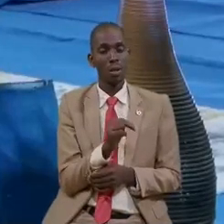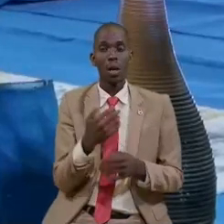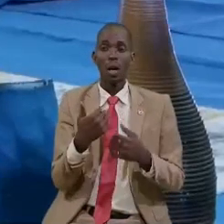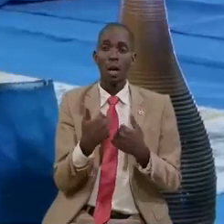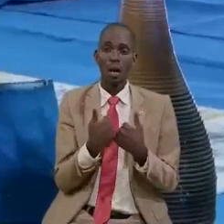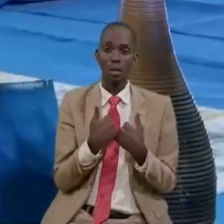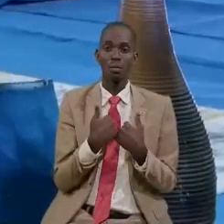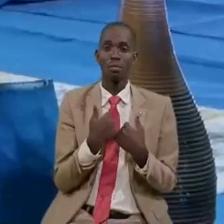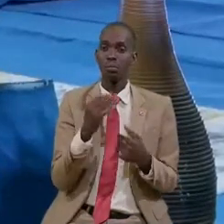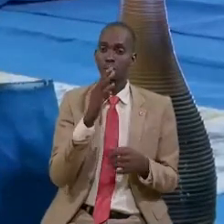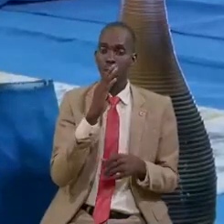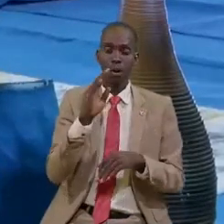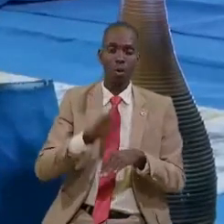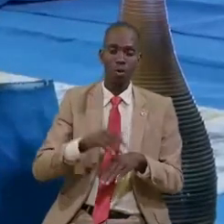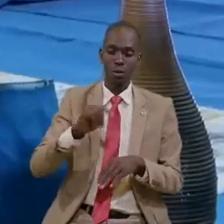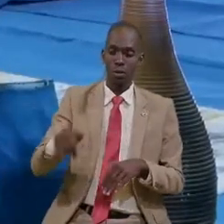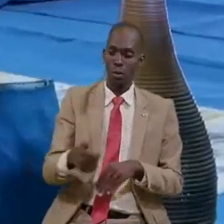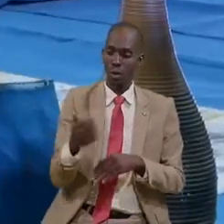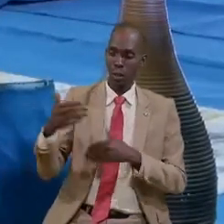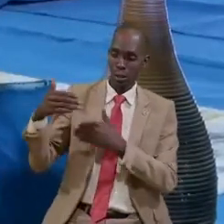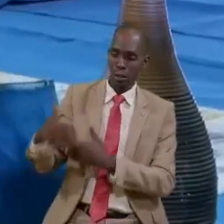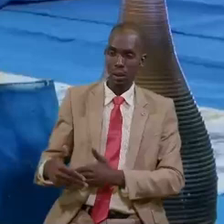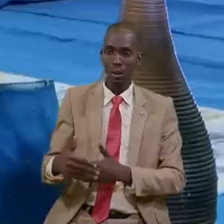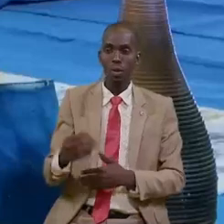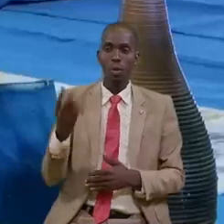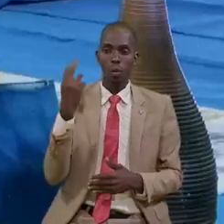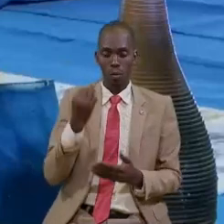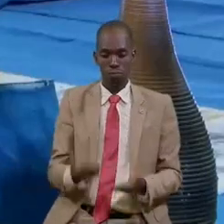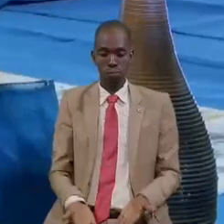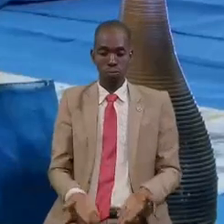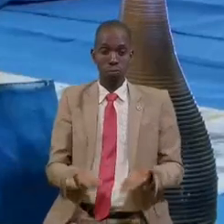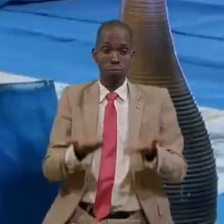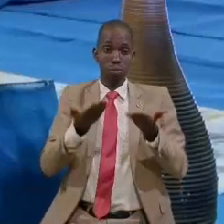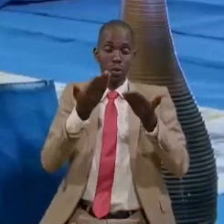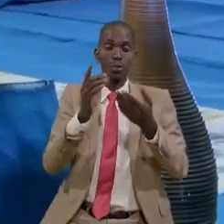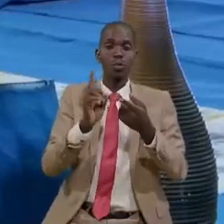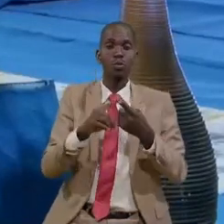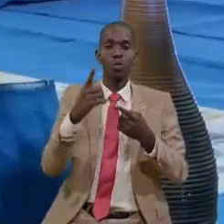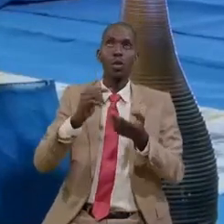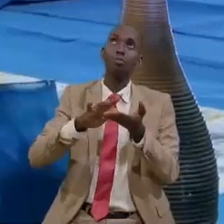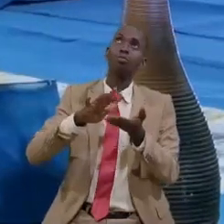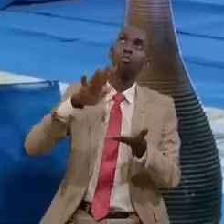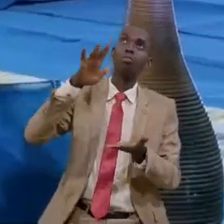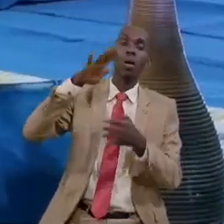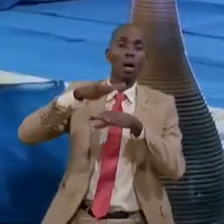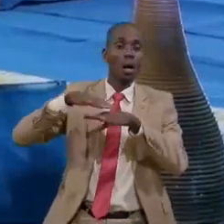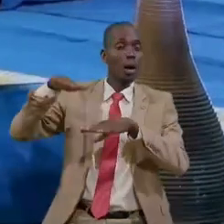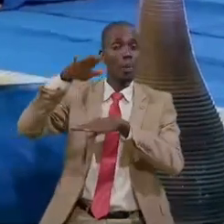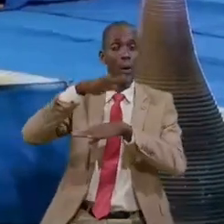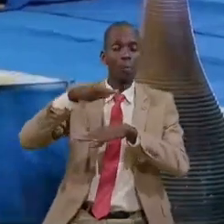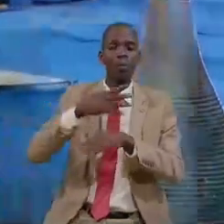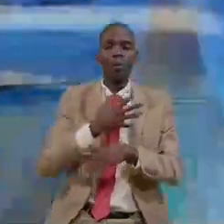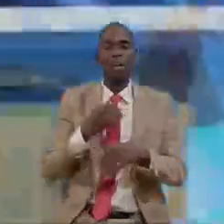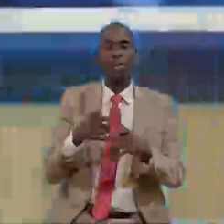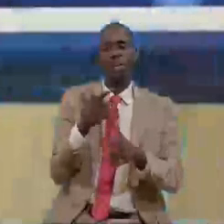était à l'autre bord, mais il était élevé à la gloire d'en haut. Et puis, il y